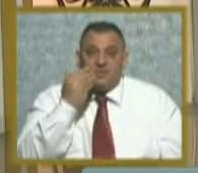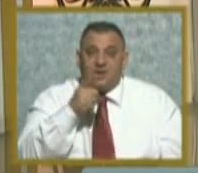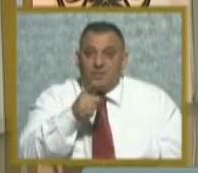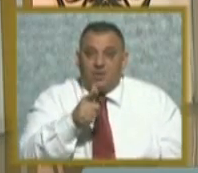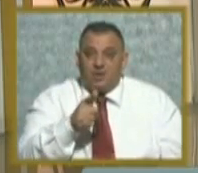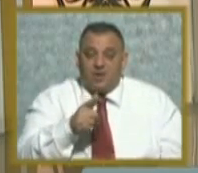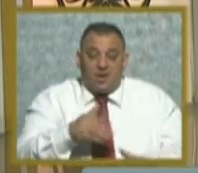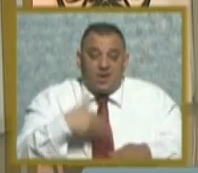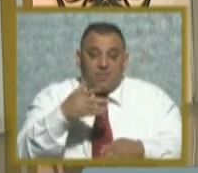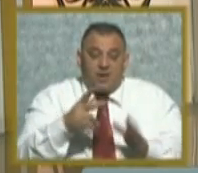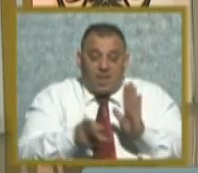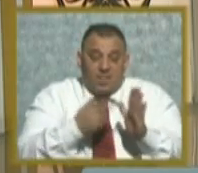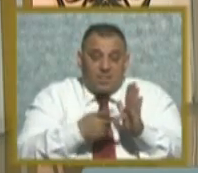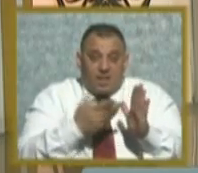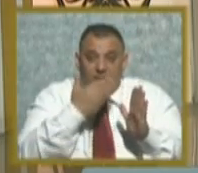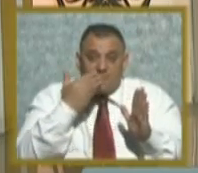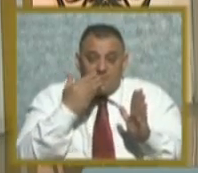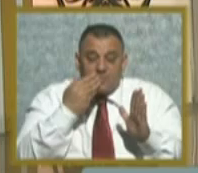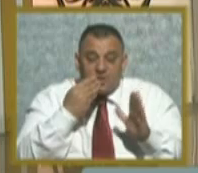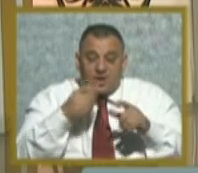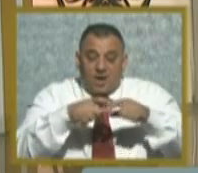ايه وبعدين قضيتي ولا تطعمين؟